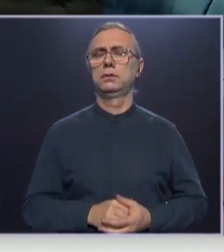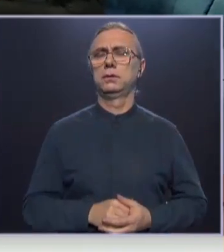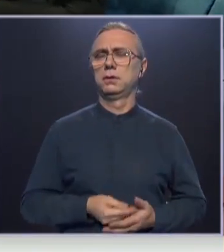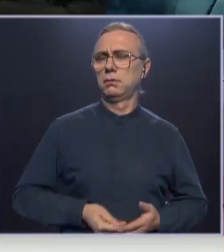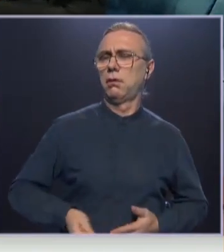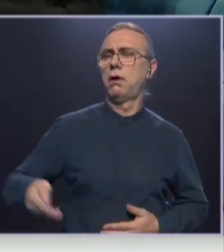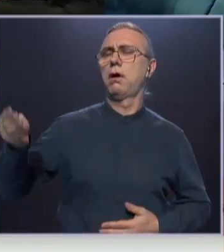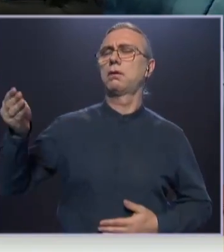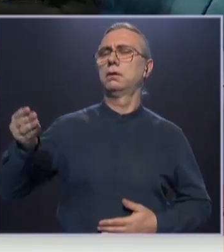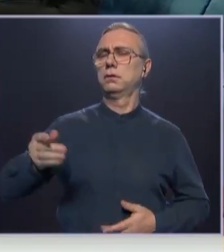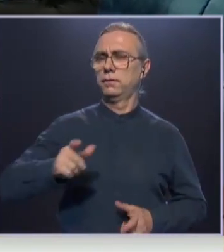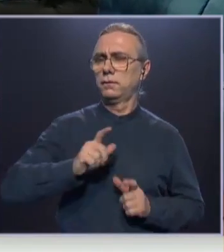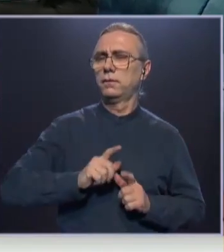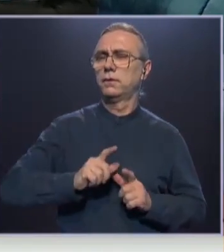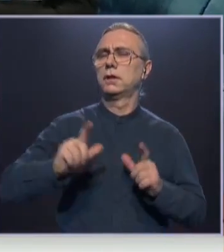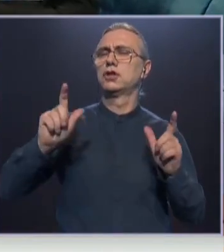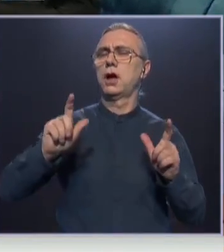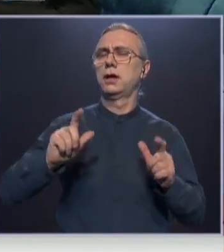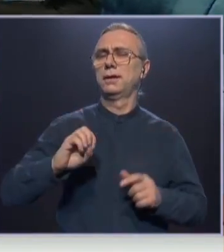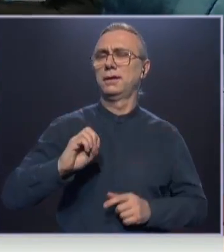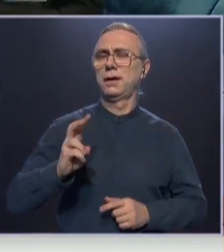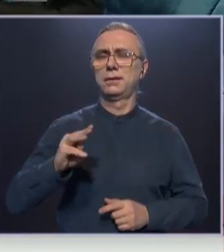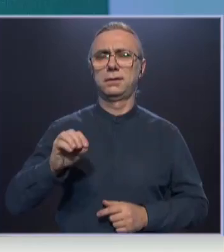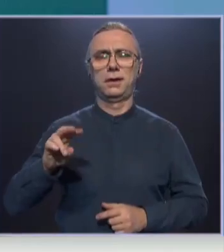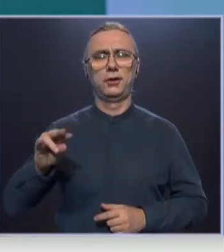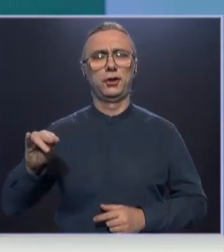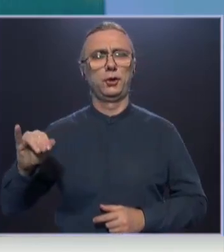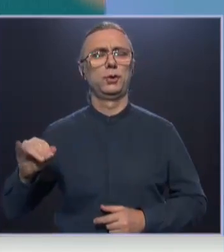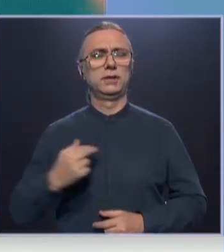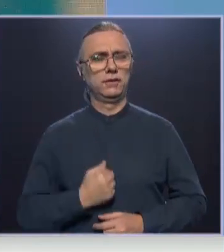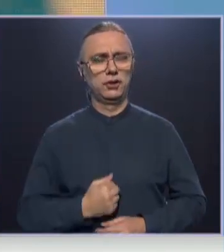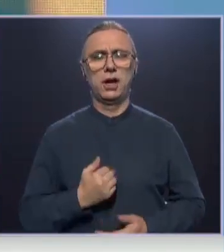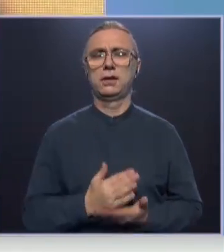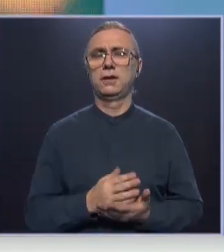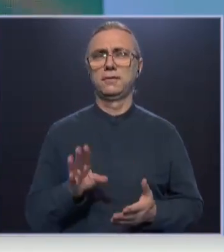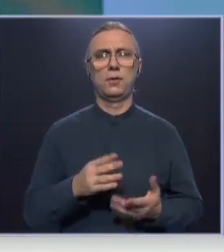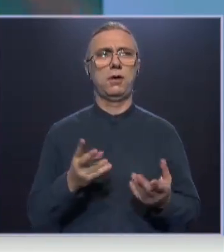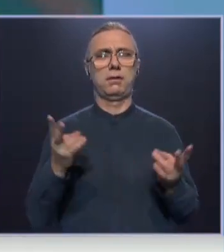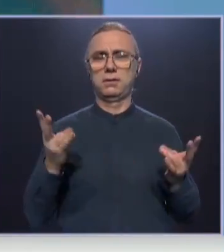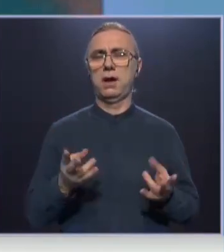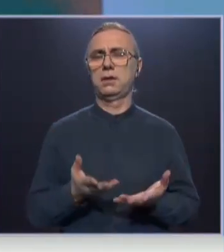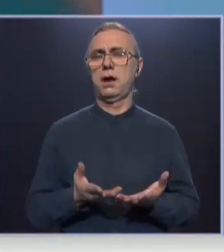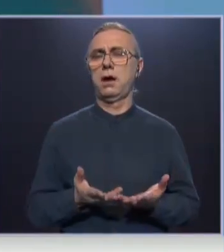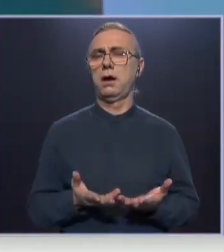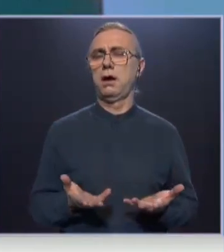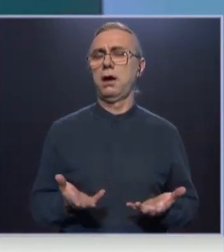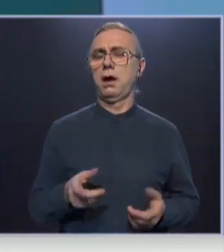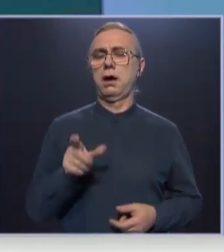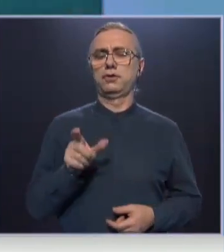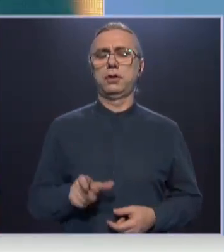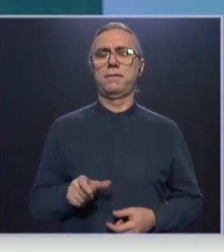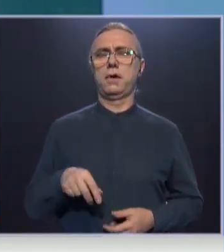диакон возглашает Ектини, священник, все вроде бы как надо, а мысли, где человек